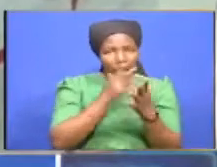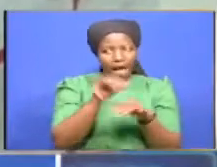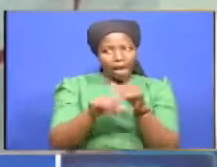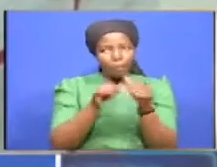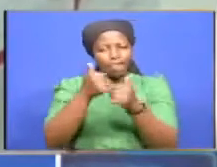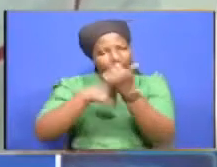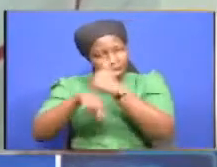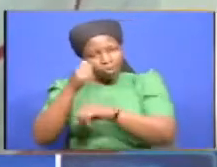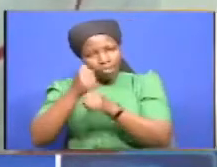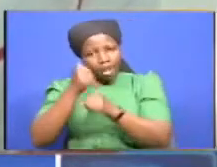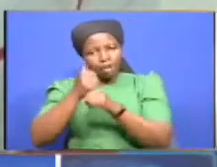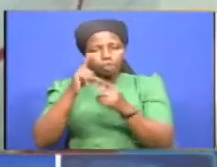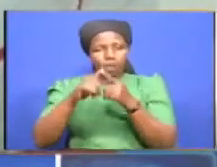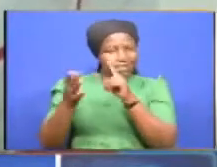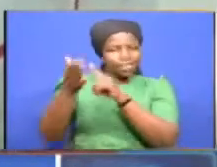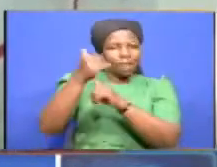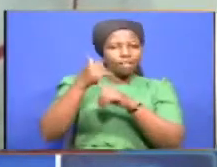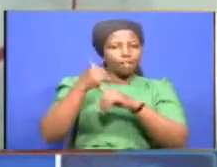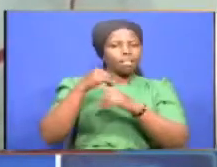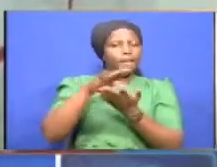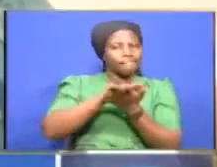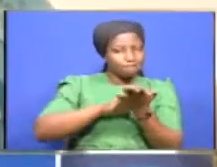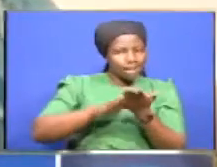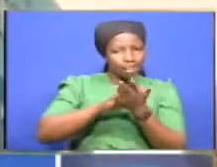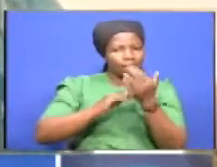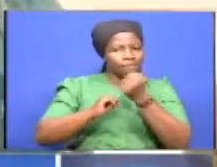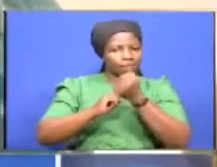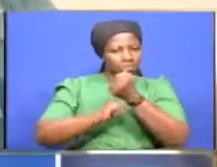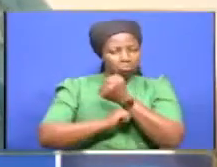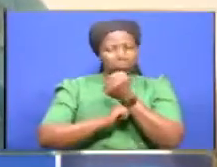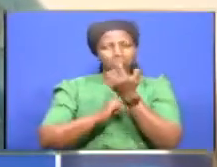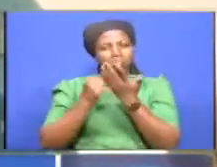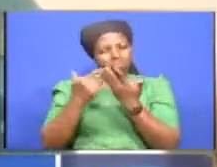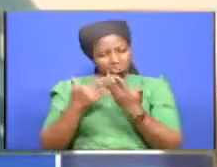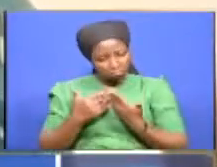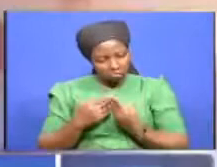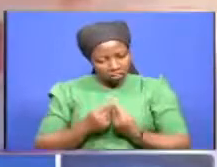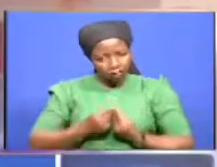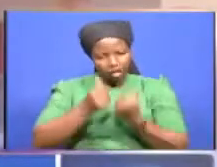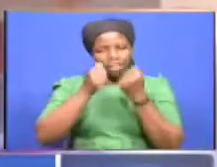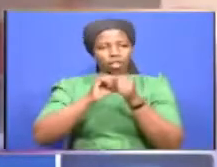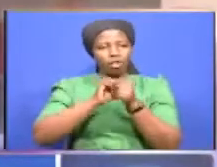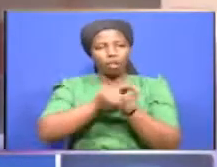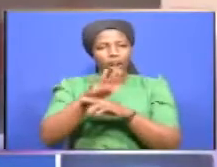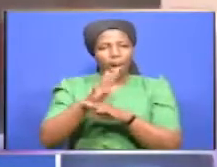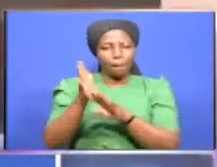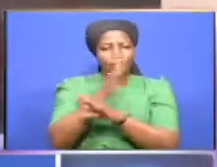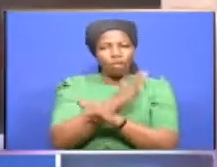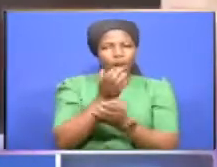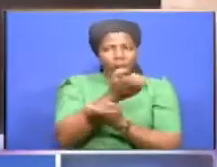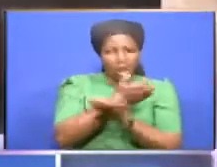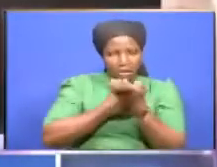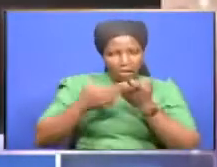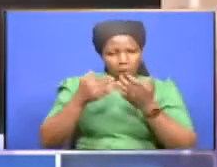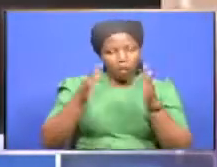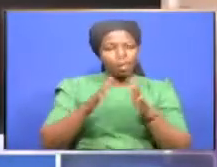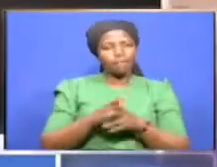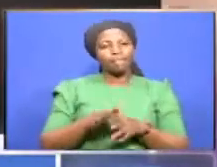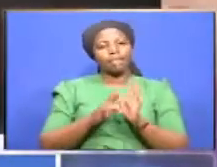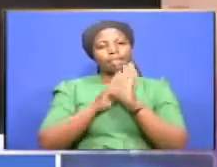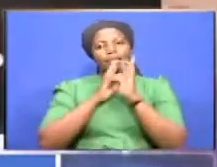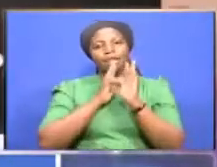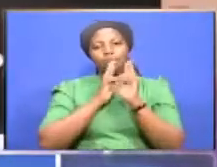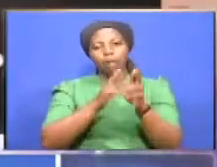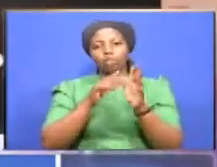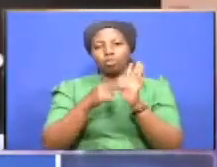kimsingi vya kukabiliana na maradhi ya COVID-19 kabla ya kufunguliwa kwa uchumi. Ripoti hiyo inadokeza kuwa kaunti zote zina